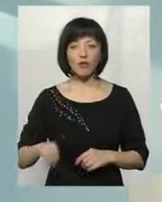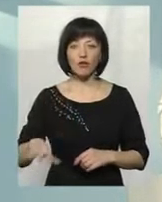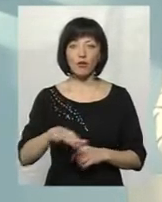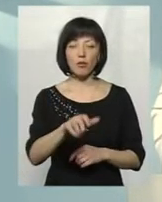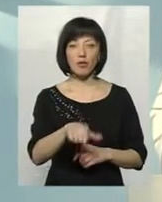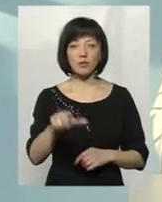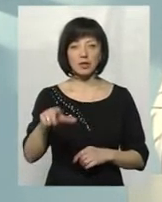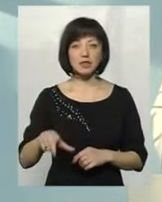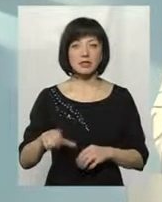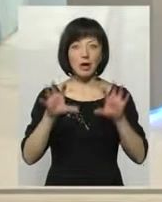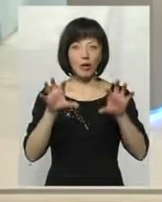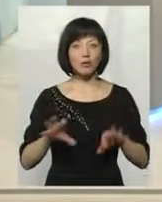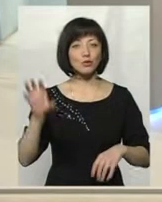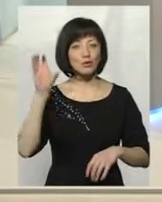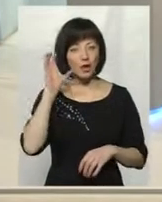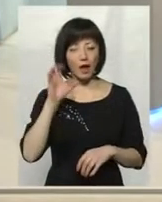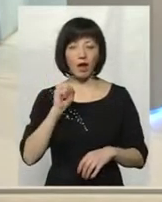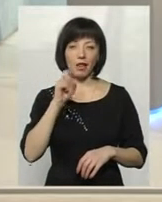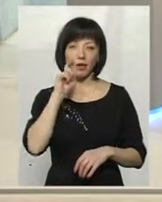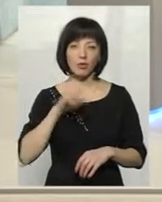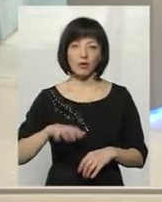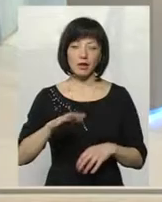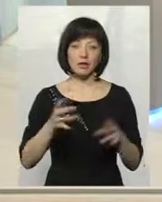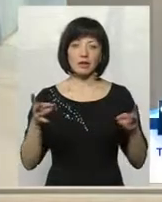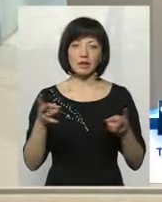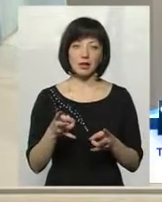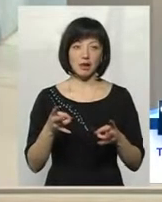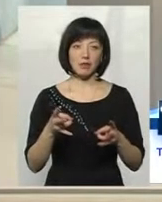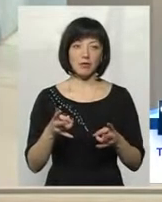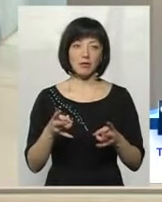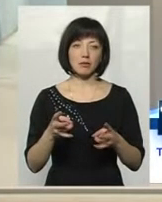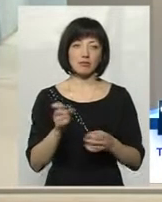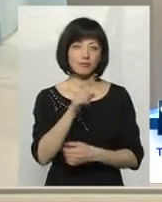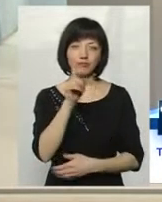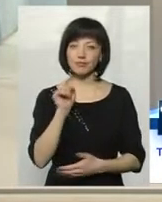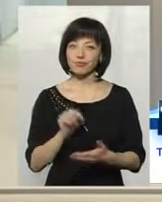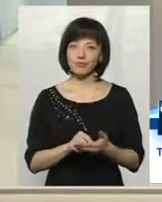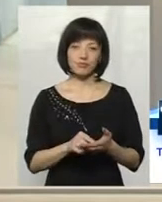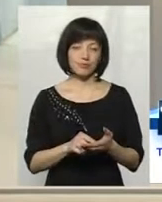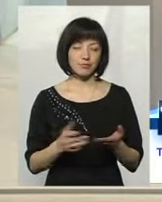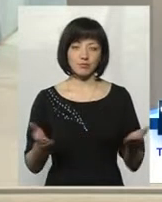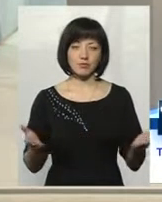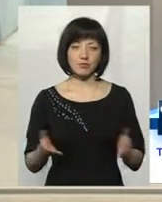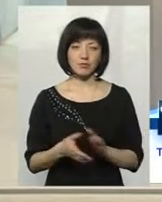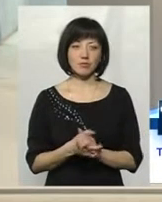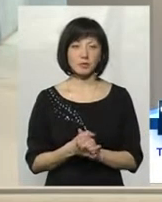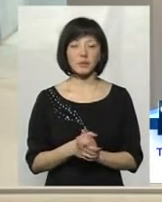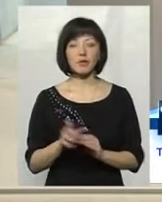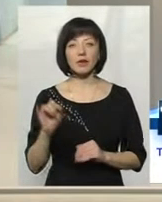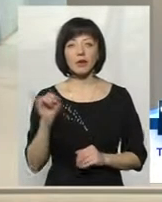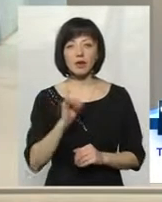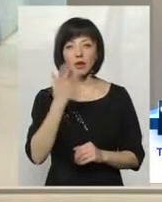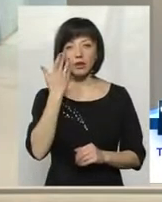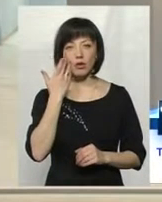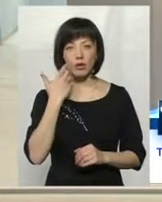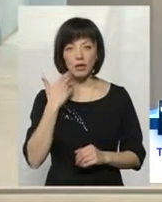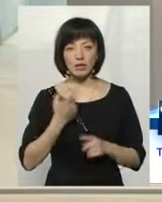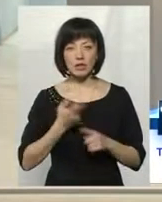громадяни законослухняні, а на Україні треба поставити великий знак питання біля цього слова. І коли